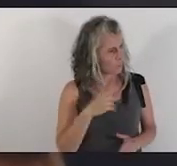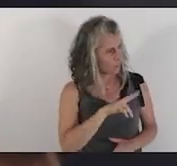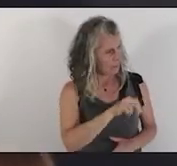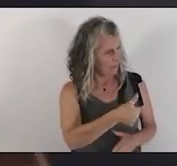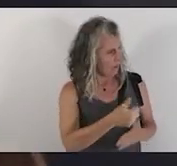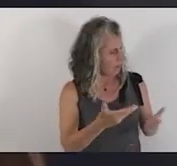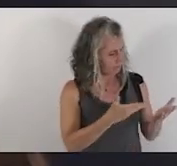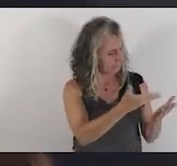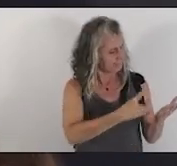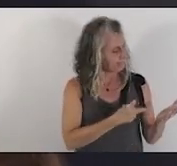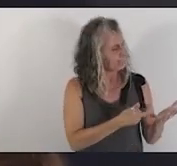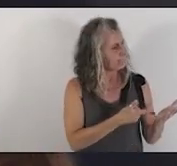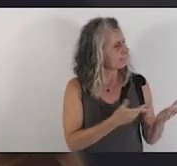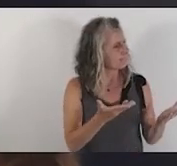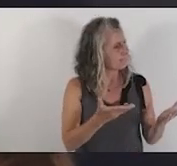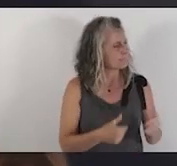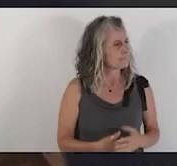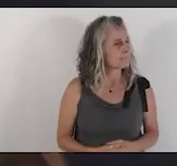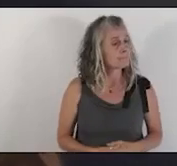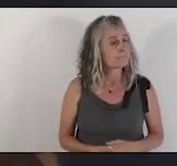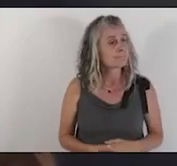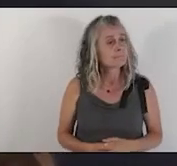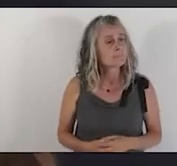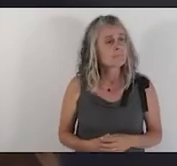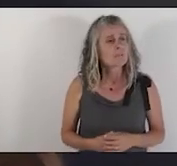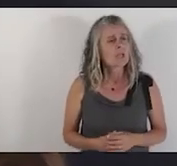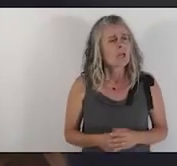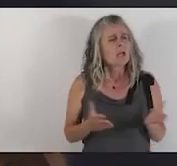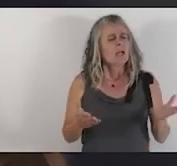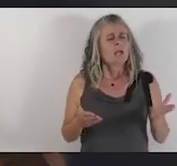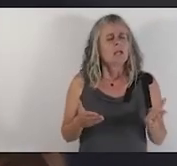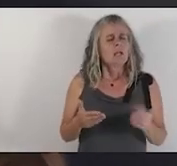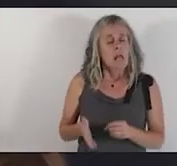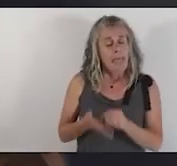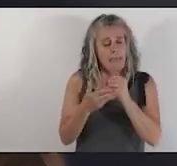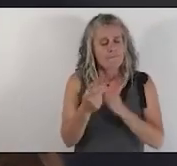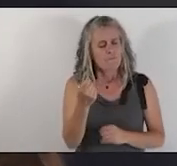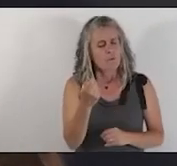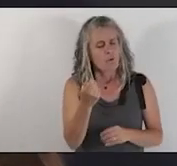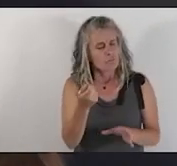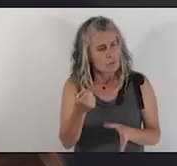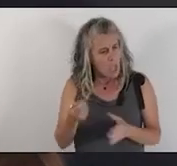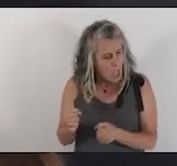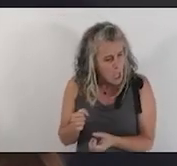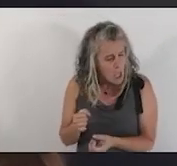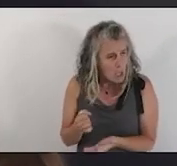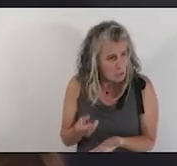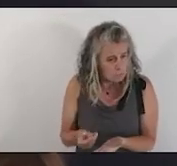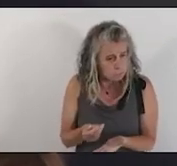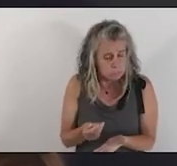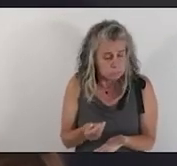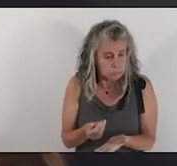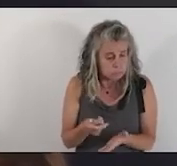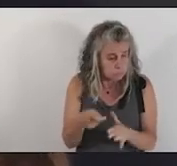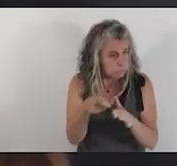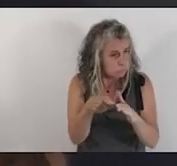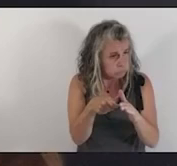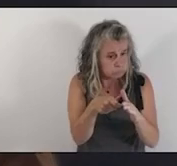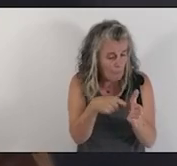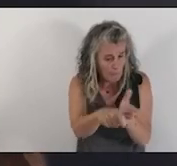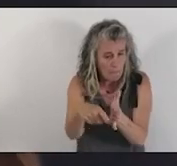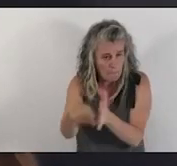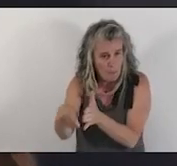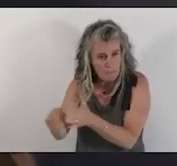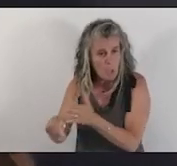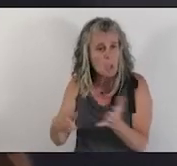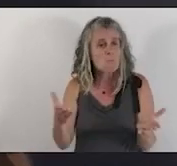Le rapport 31 concerne une aide financière apportée à un certain nombre de centres sociaux marseillais. Pour notre